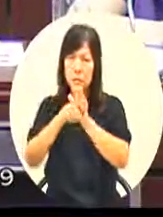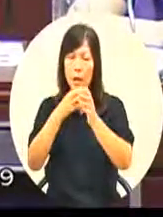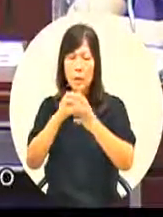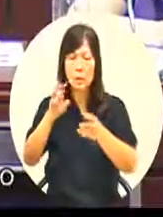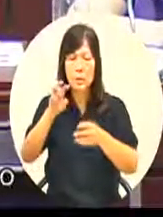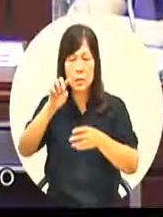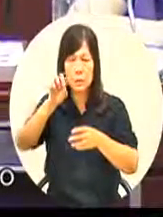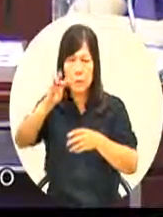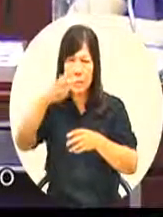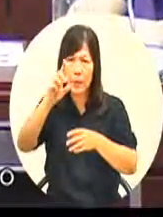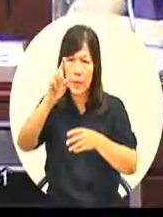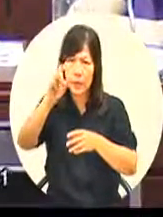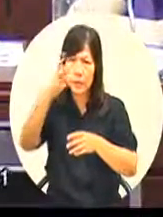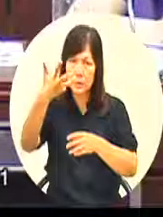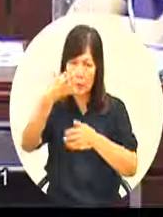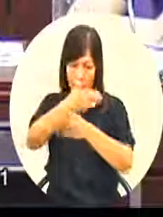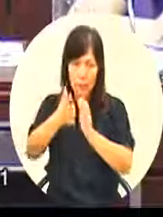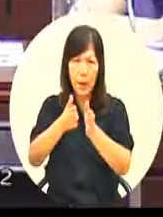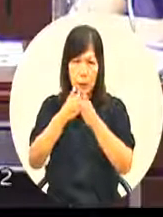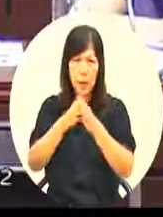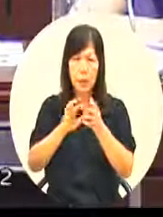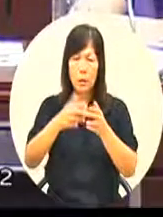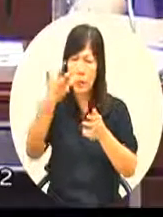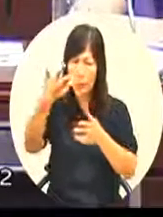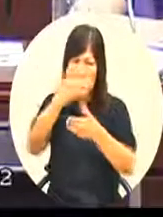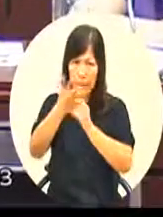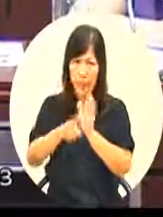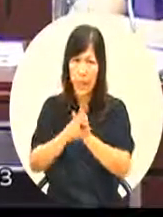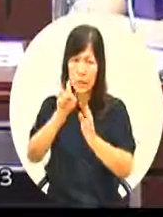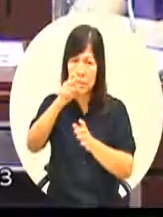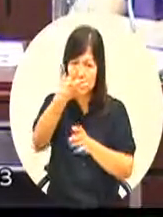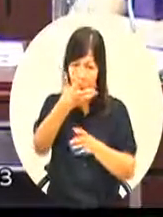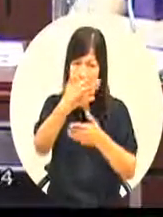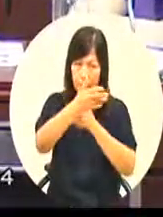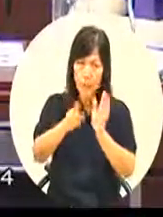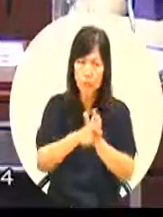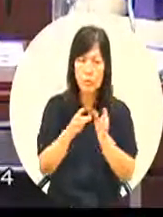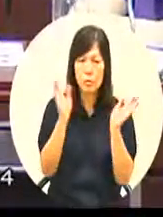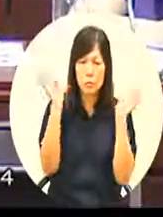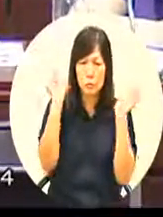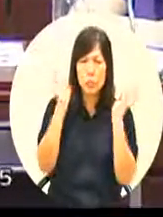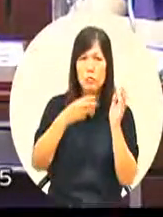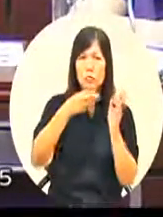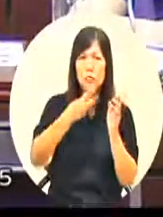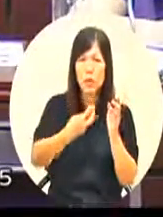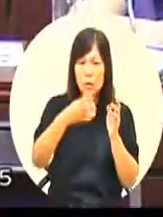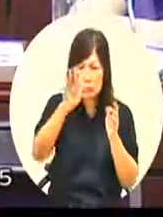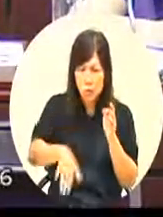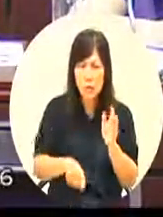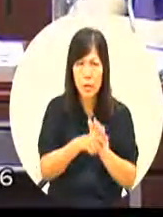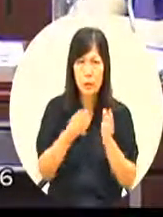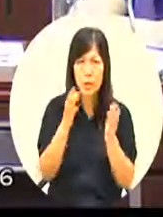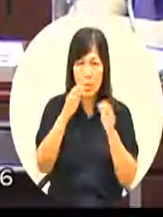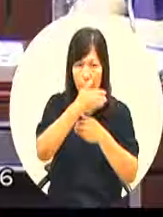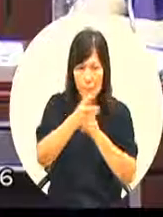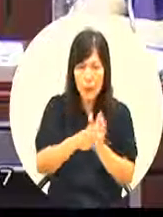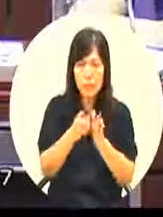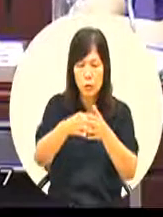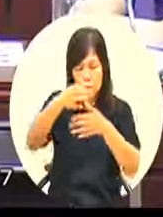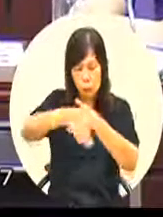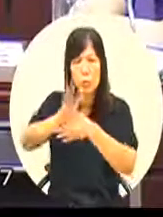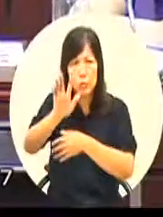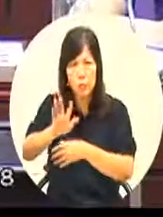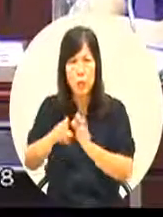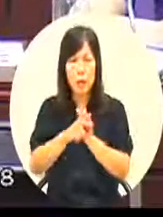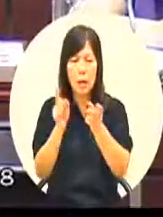318班了，其中有这个8班。18班是属于幼幼班，就是2岁衔接的，这个目前也很欠缺，我